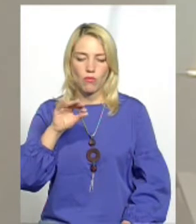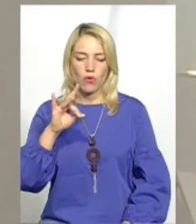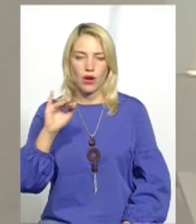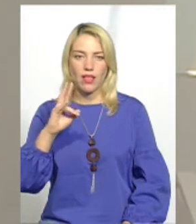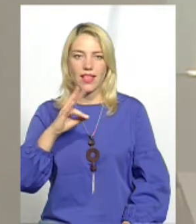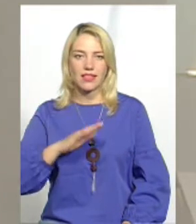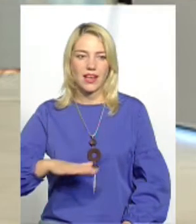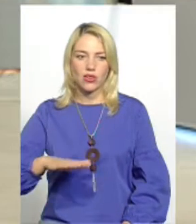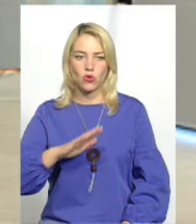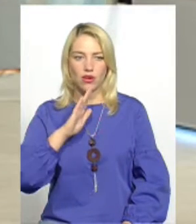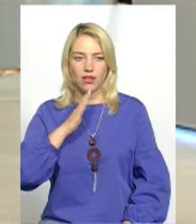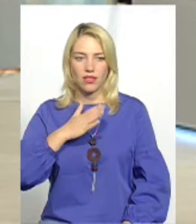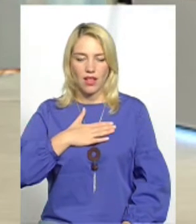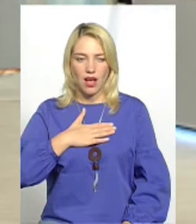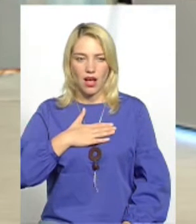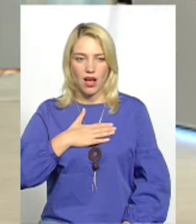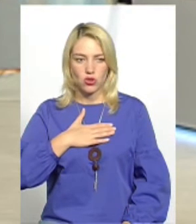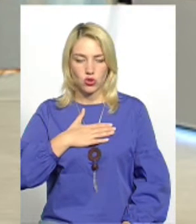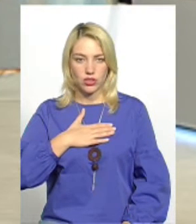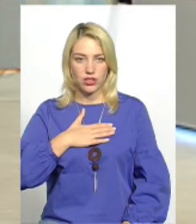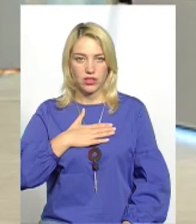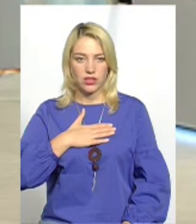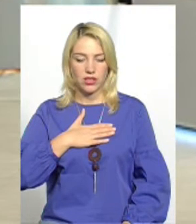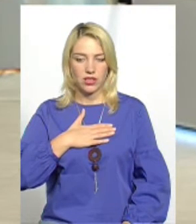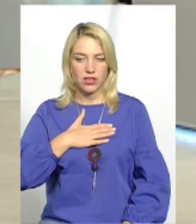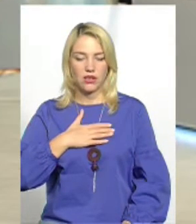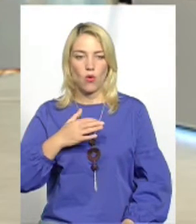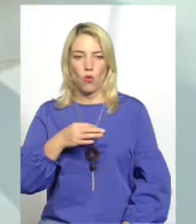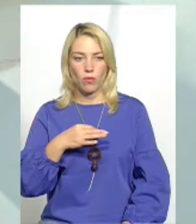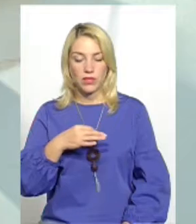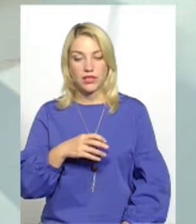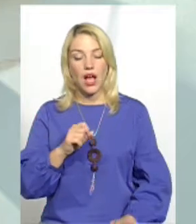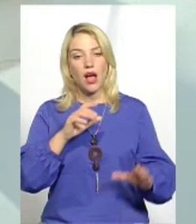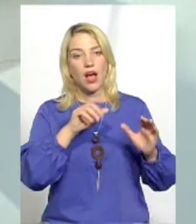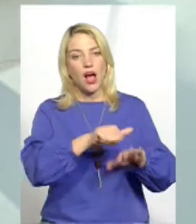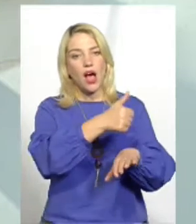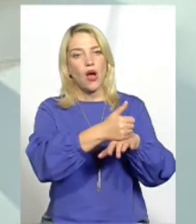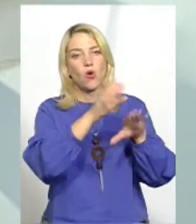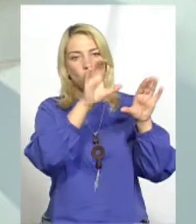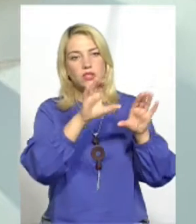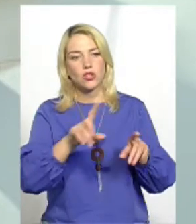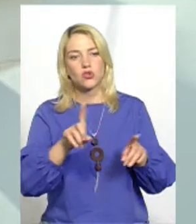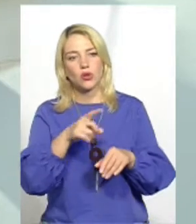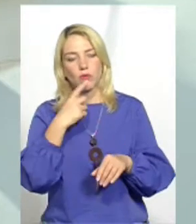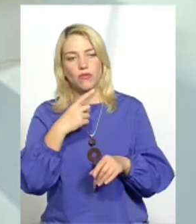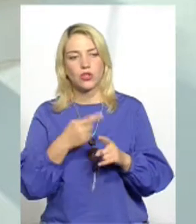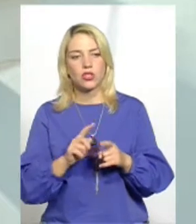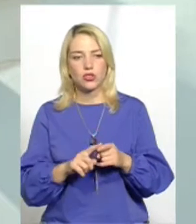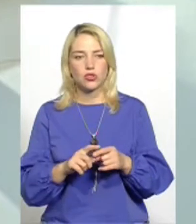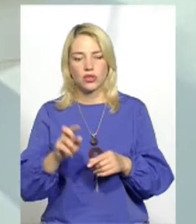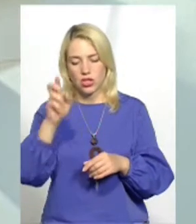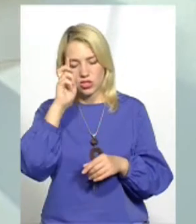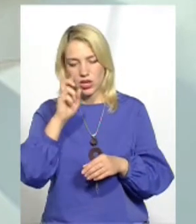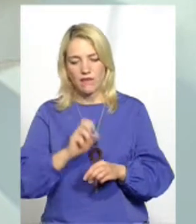цитати. Так. А Конституція що пише? І суд. Що держава гарантує своїм громадянам. Ви помітили покращення? Безпечне навколишнє